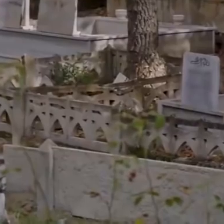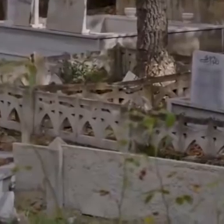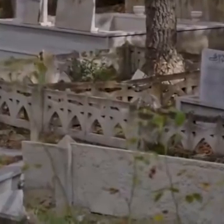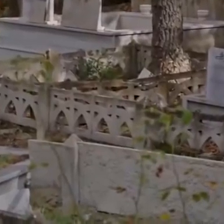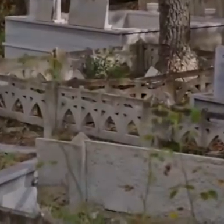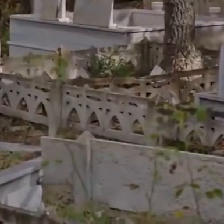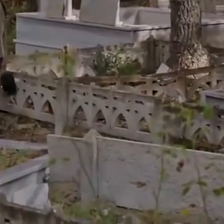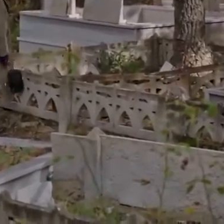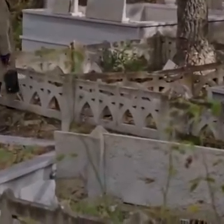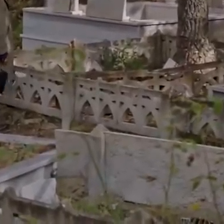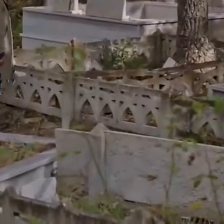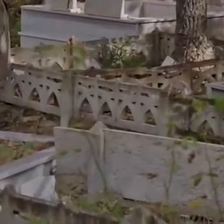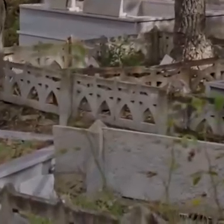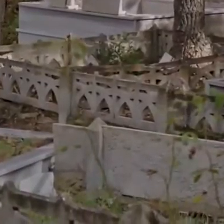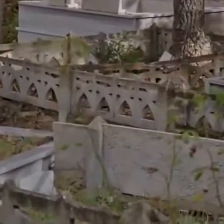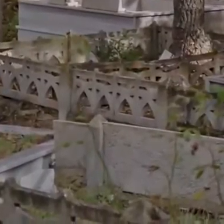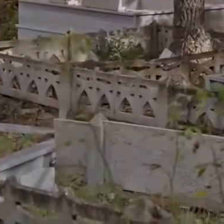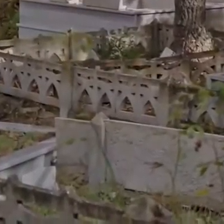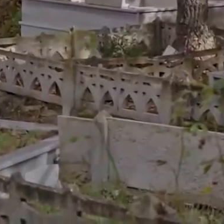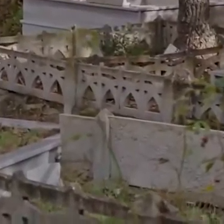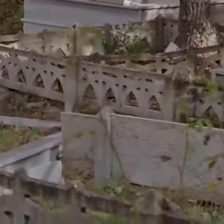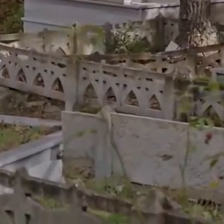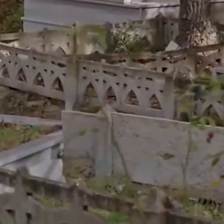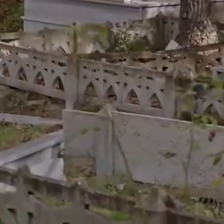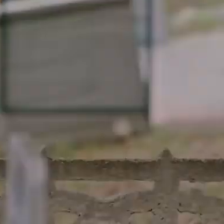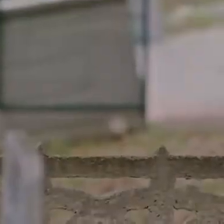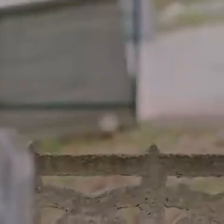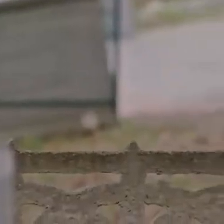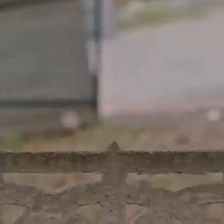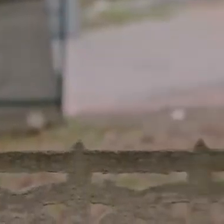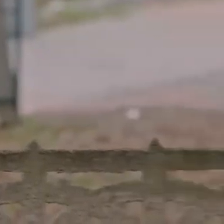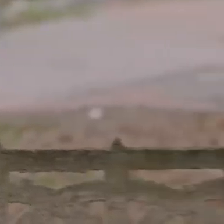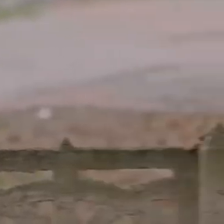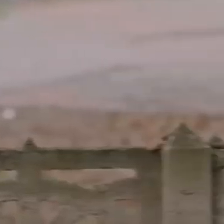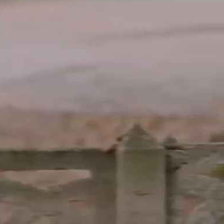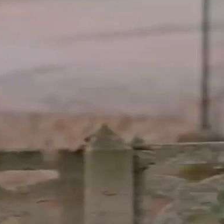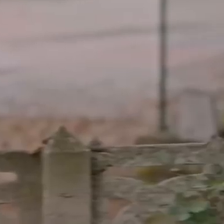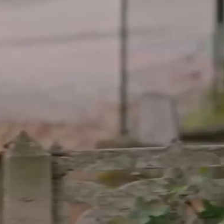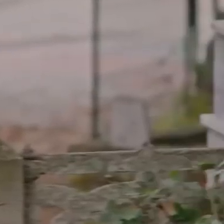mezara bıraktı. Santral uzaktan Yaşar'ı gözlüyor.